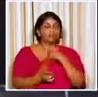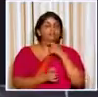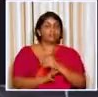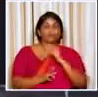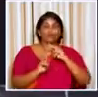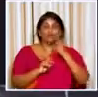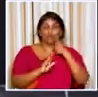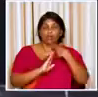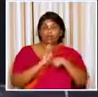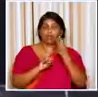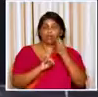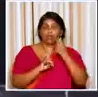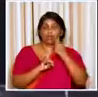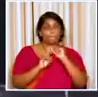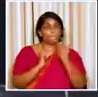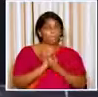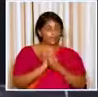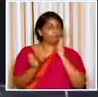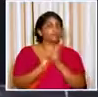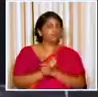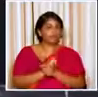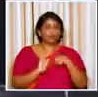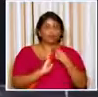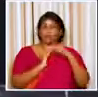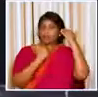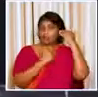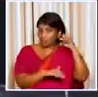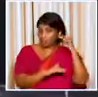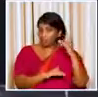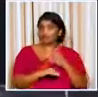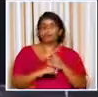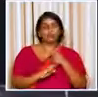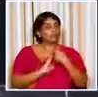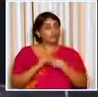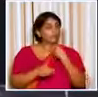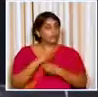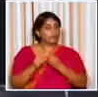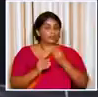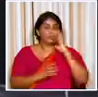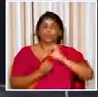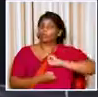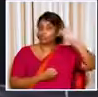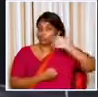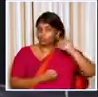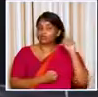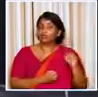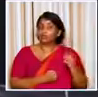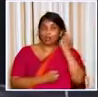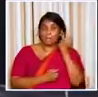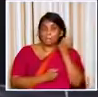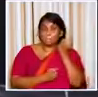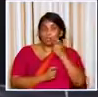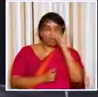තමයි විදේශ විනිමය පනත ලිබරලයිස් කරේ. මේ රටේ අපනයන කාර්යෝ මේ රටේ නිෂ්පාදන පිටරට යවලා හොයන